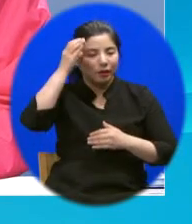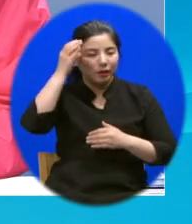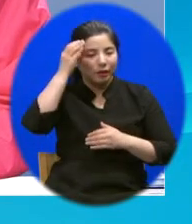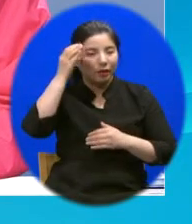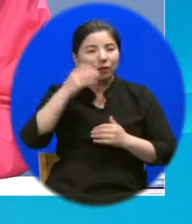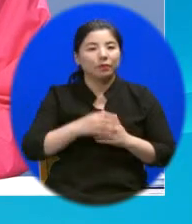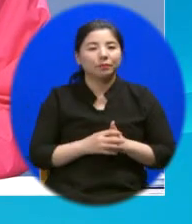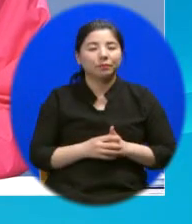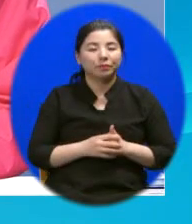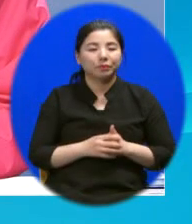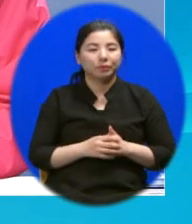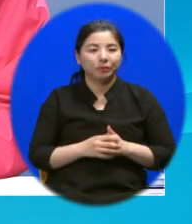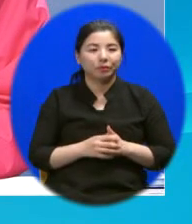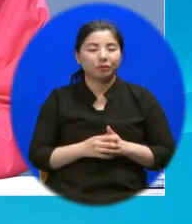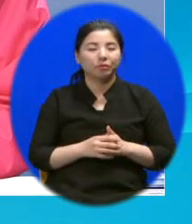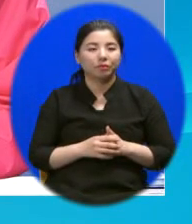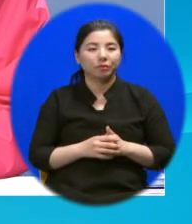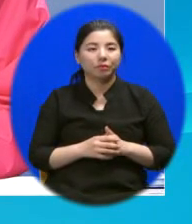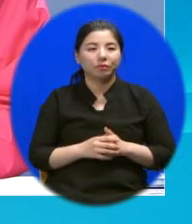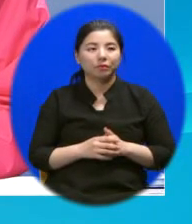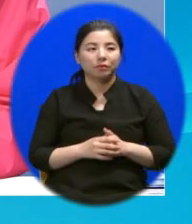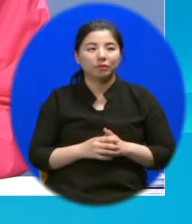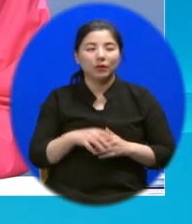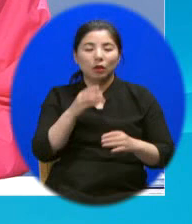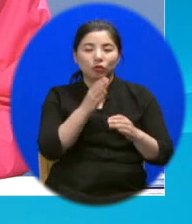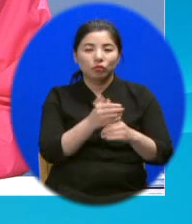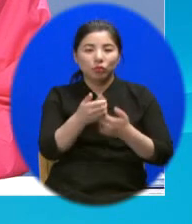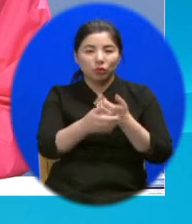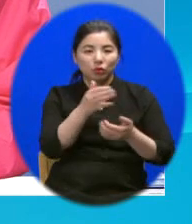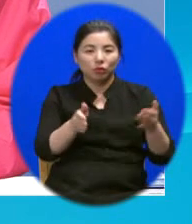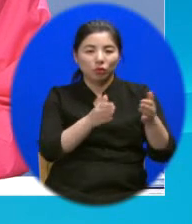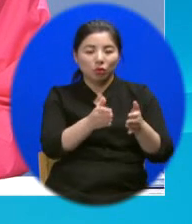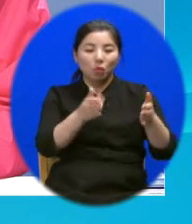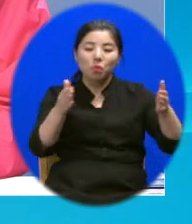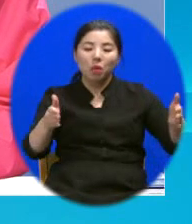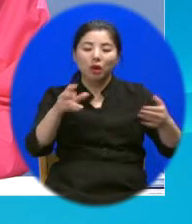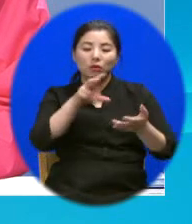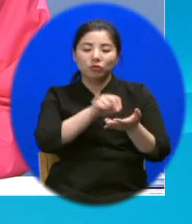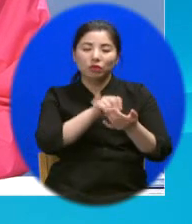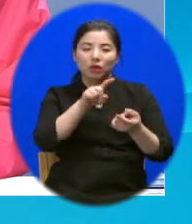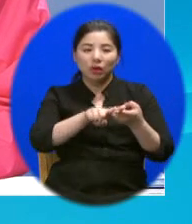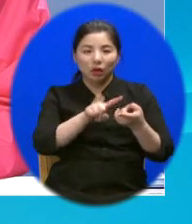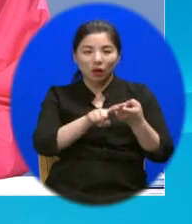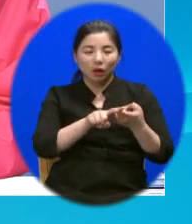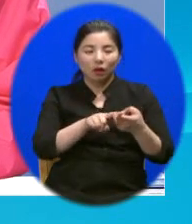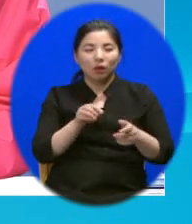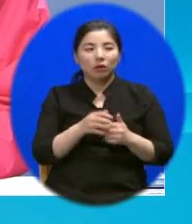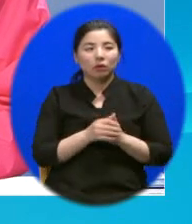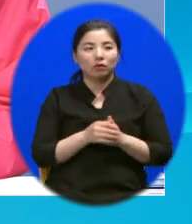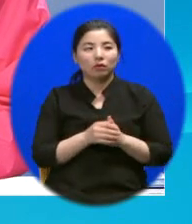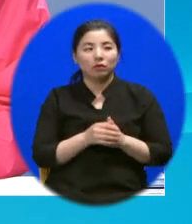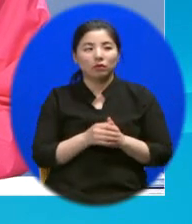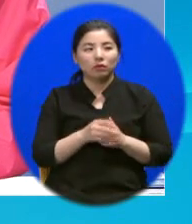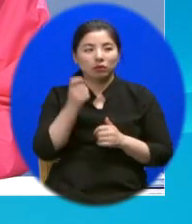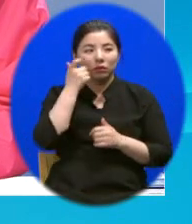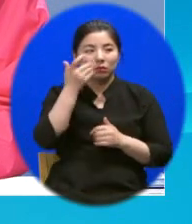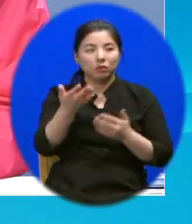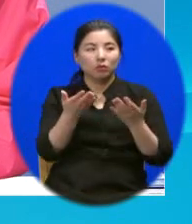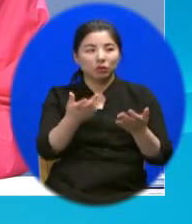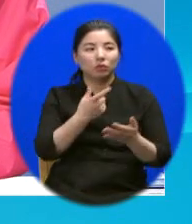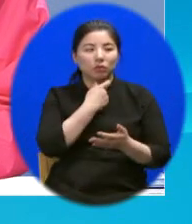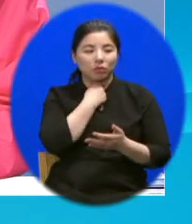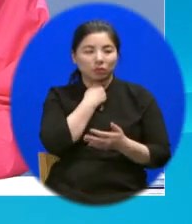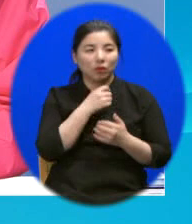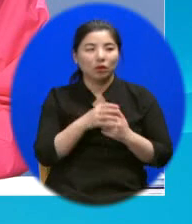갖게 하는데요 어 그 중부 고속도로 확장 문제에 대해서 그 땅 지금 질문을 드리고자